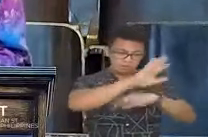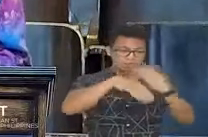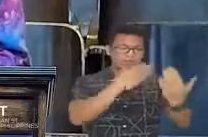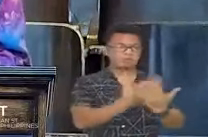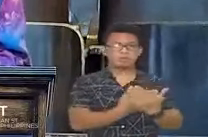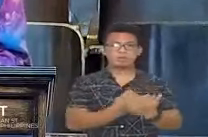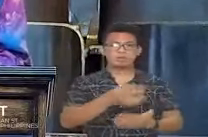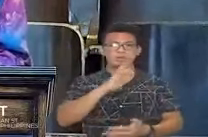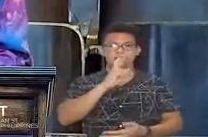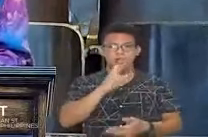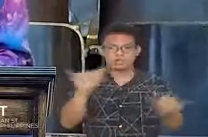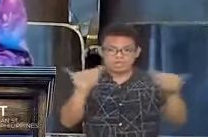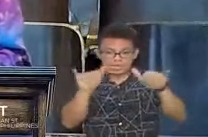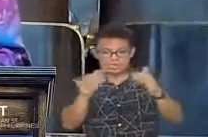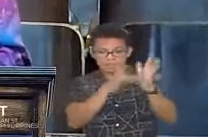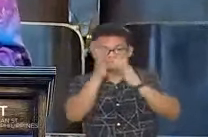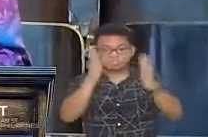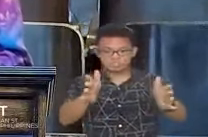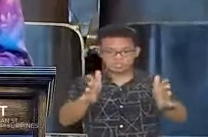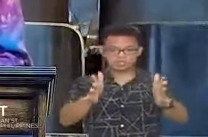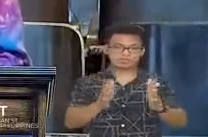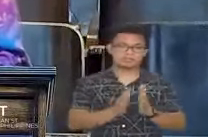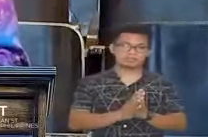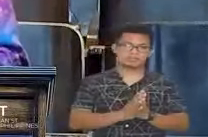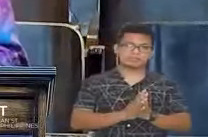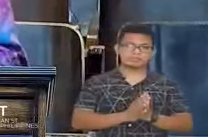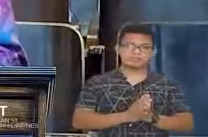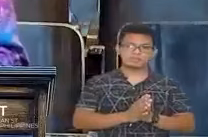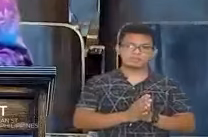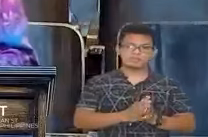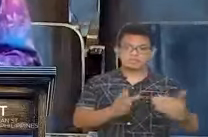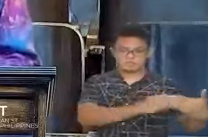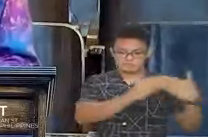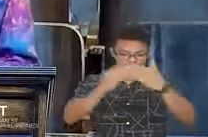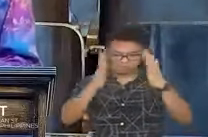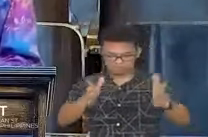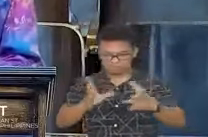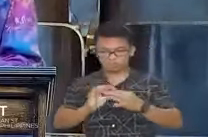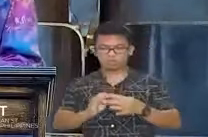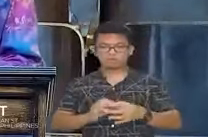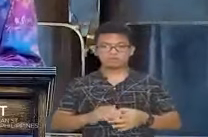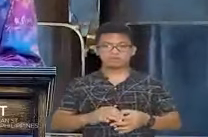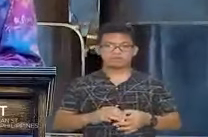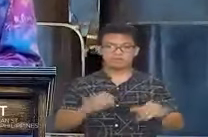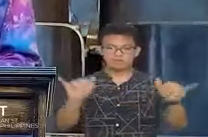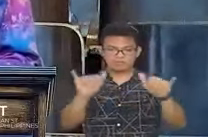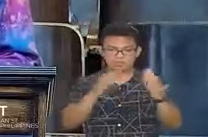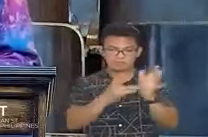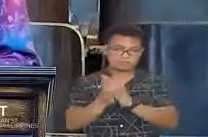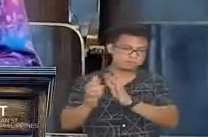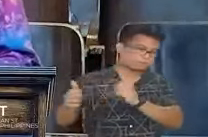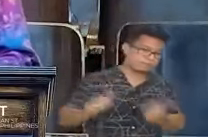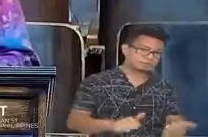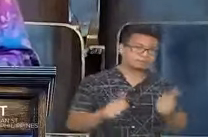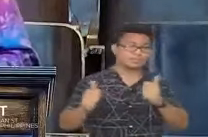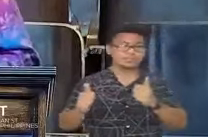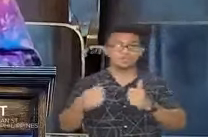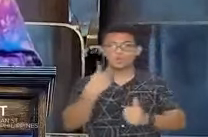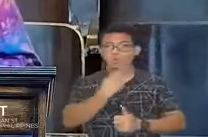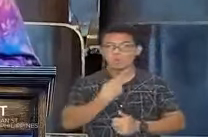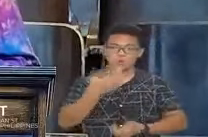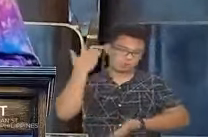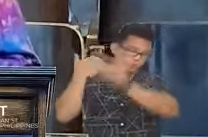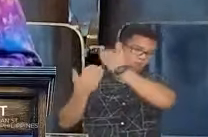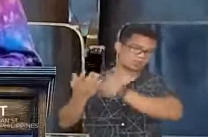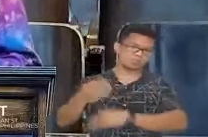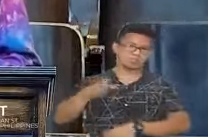Aglipayans. The head of the Aglipayan went to the barangay captain, who was a PBMA.